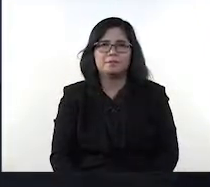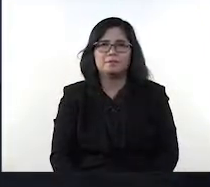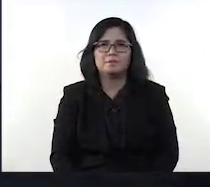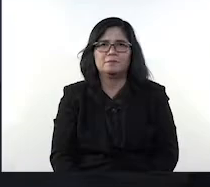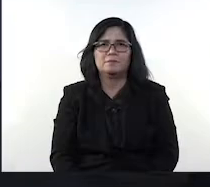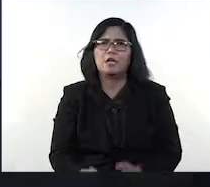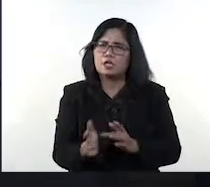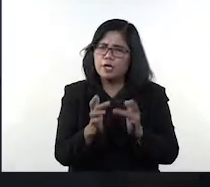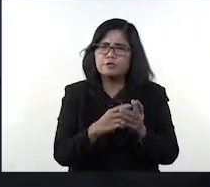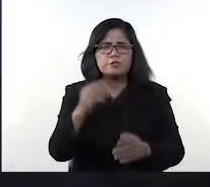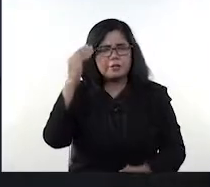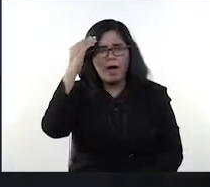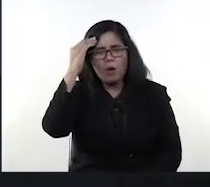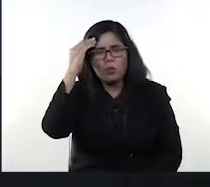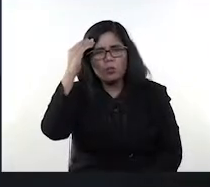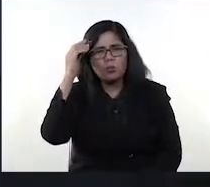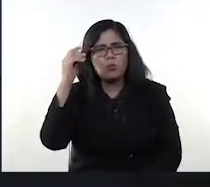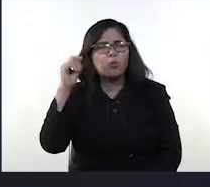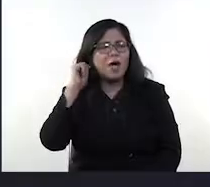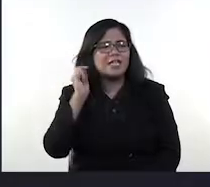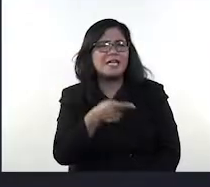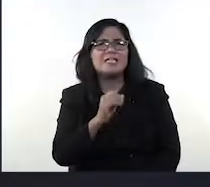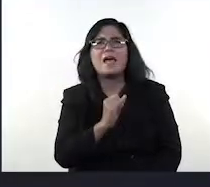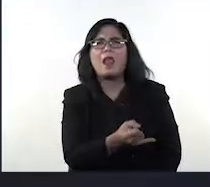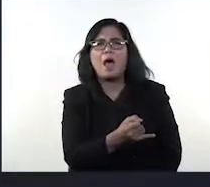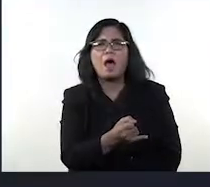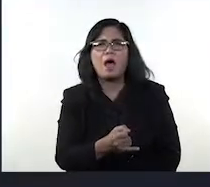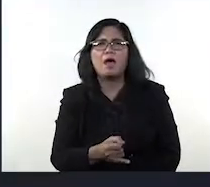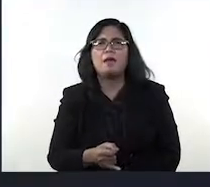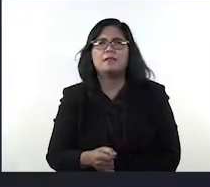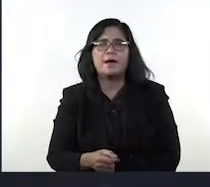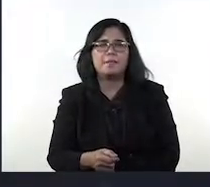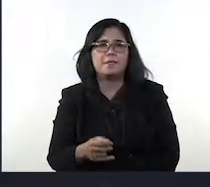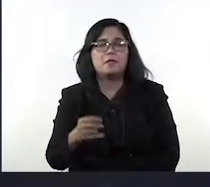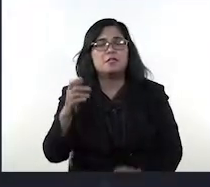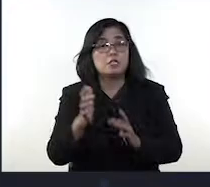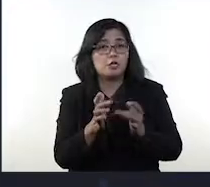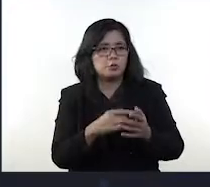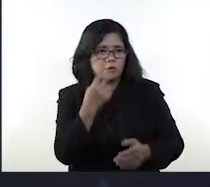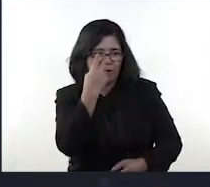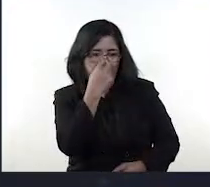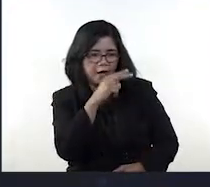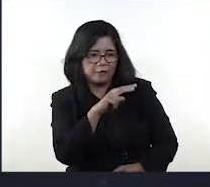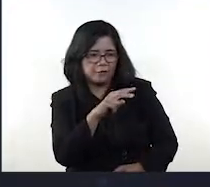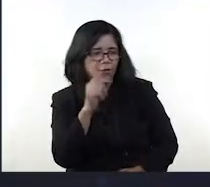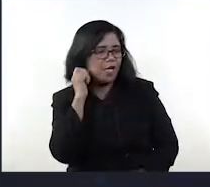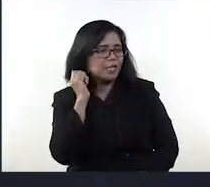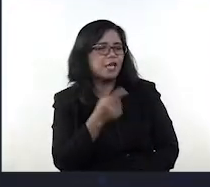ini dia tahu wanita ini wanita tidak berdoa Hai tapi dia tetap wanita dan dibilang